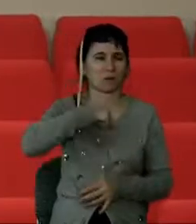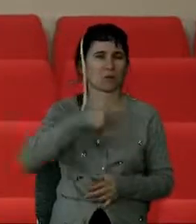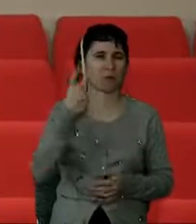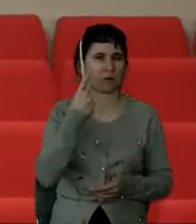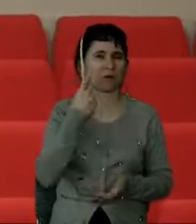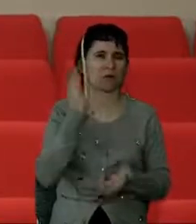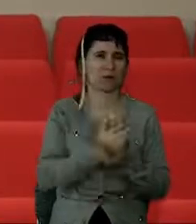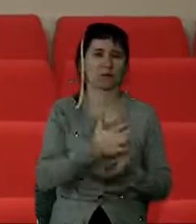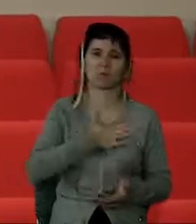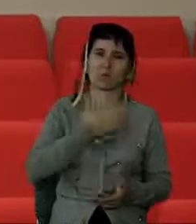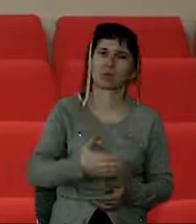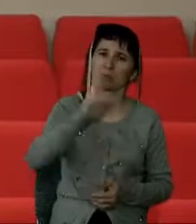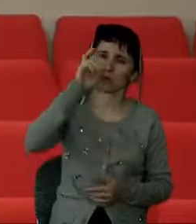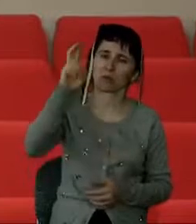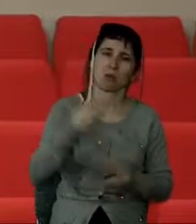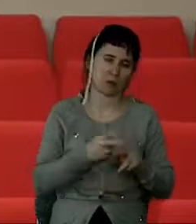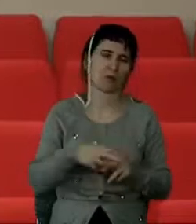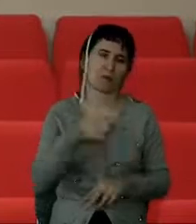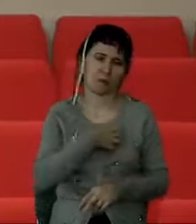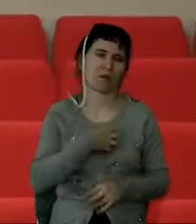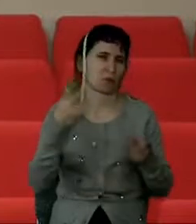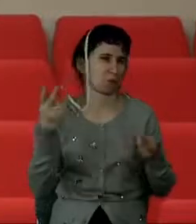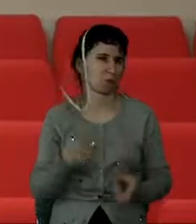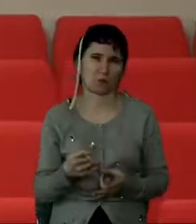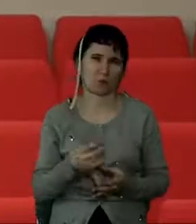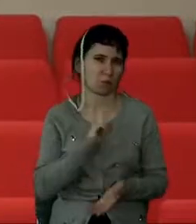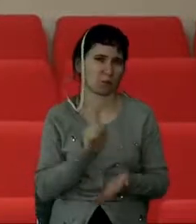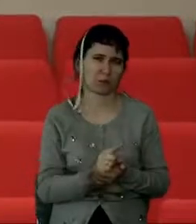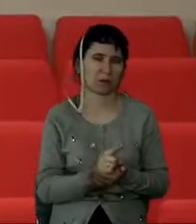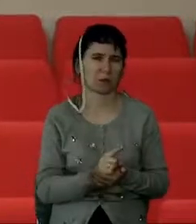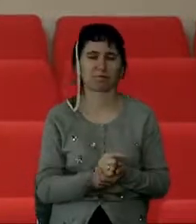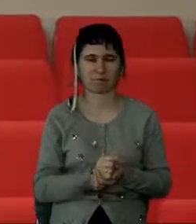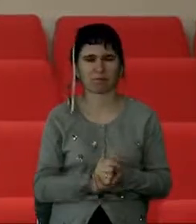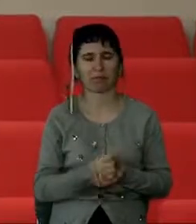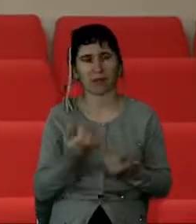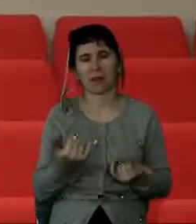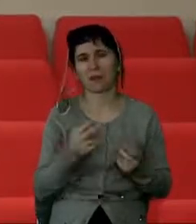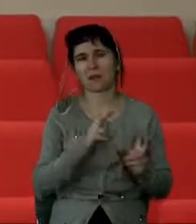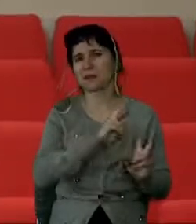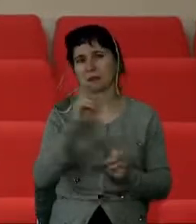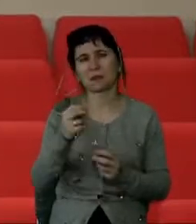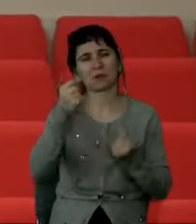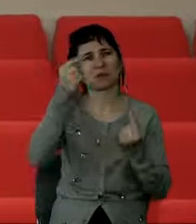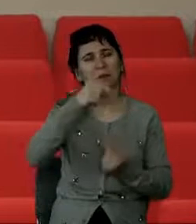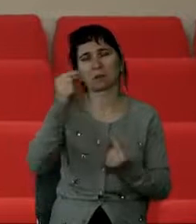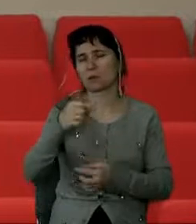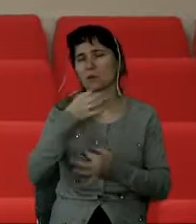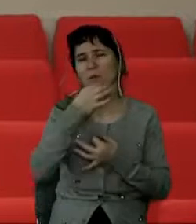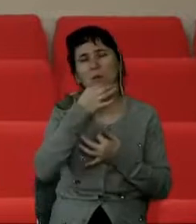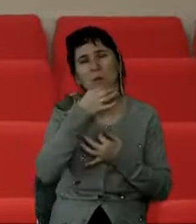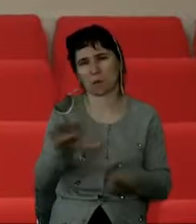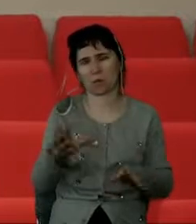вдячними. І ця тема, вона, мені здається, є особливою і унікальною в кожному дні